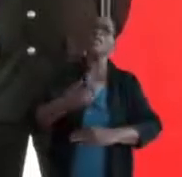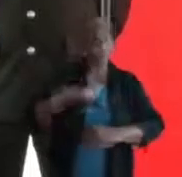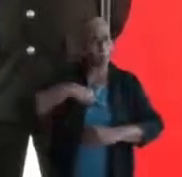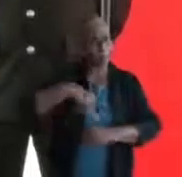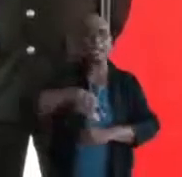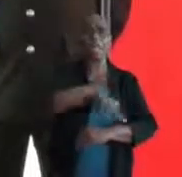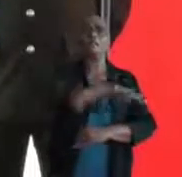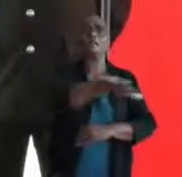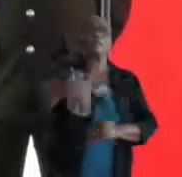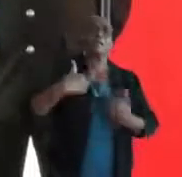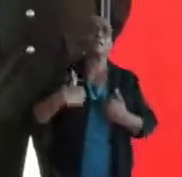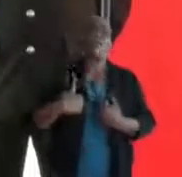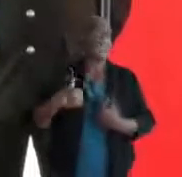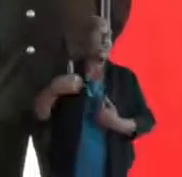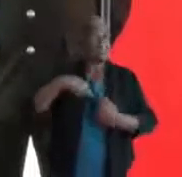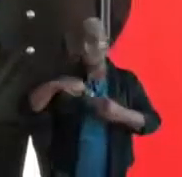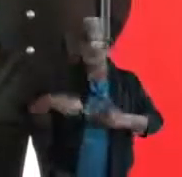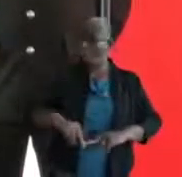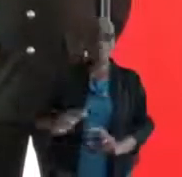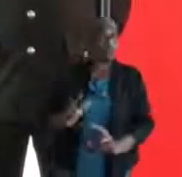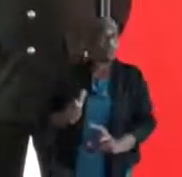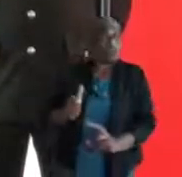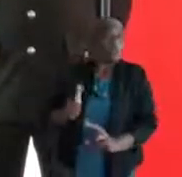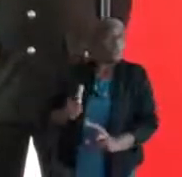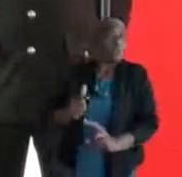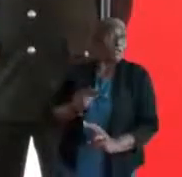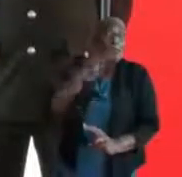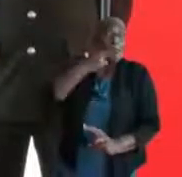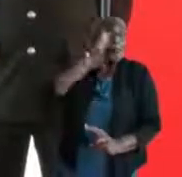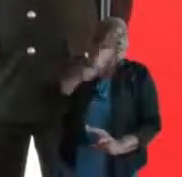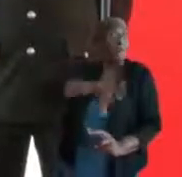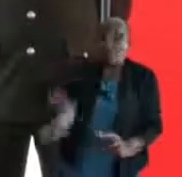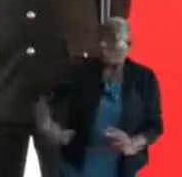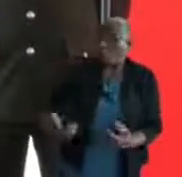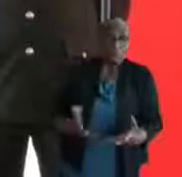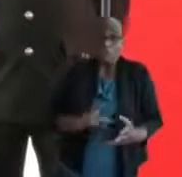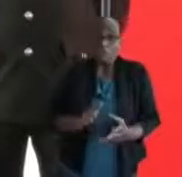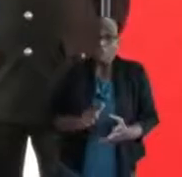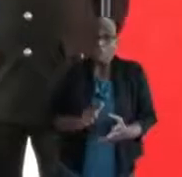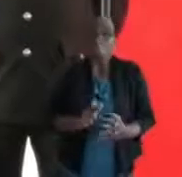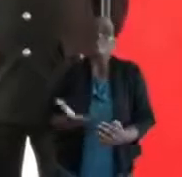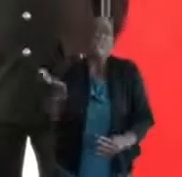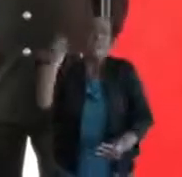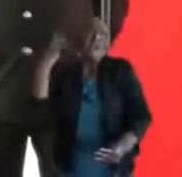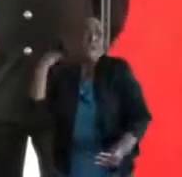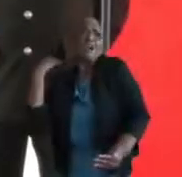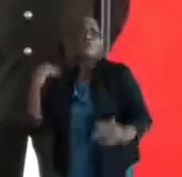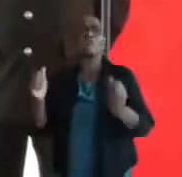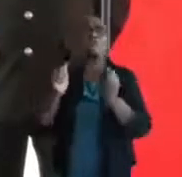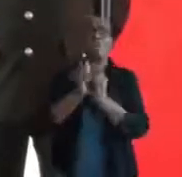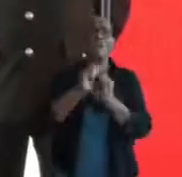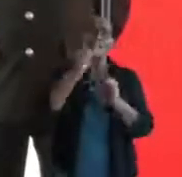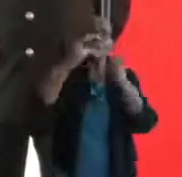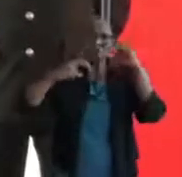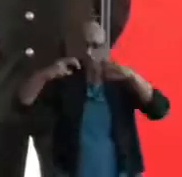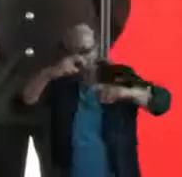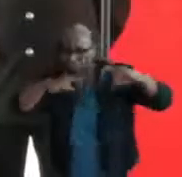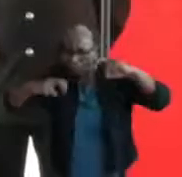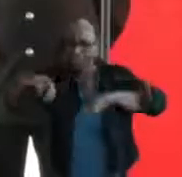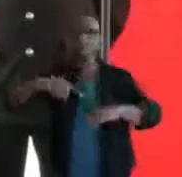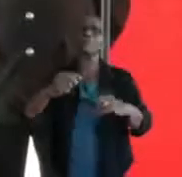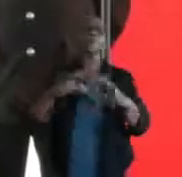we zullen niet rusten totdat de waarheid van corruptie maar de afgelopen jaren onderzocht en berecht is